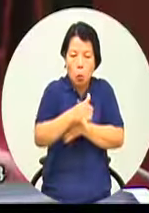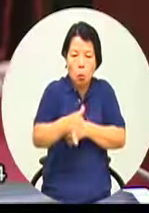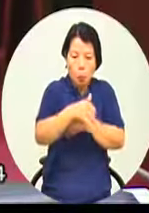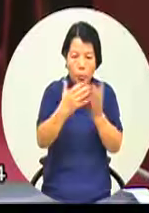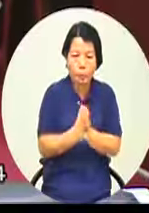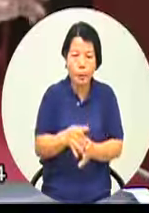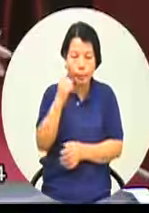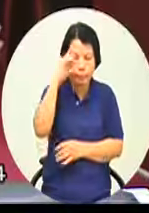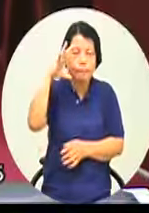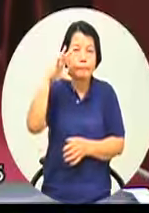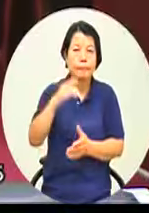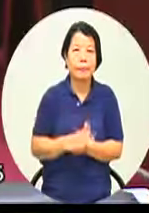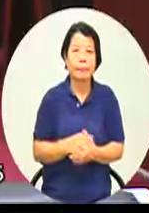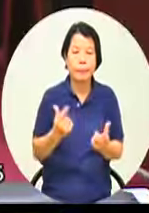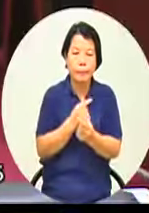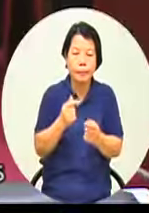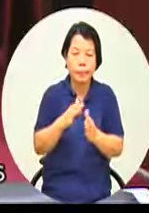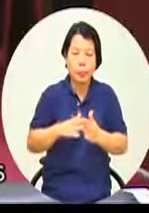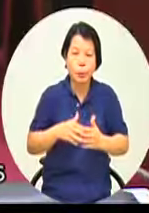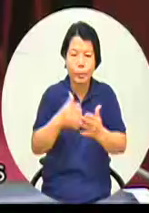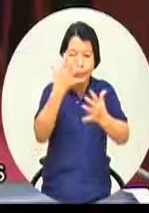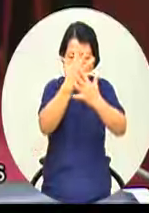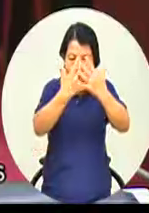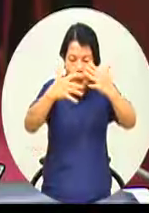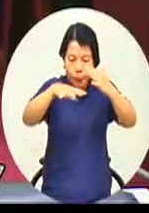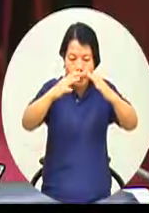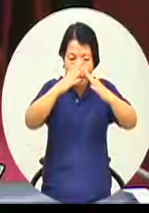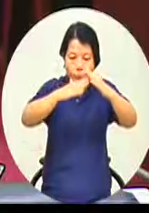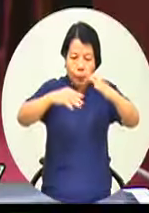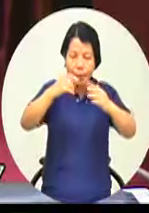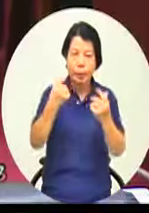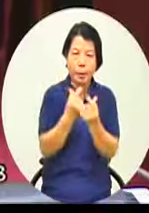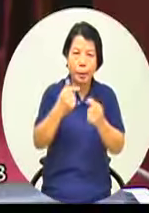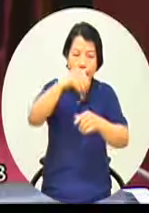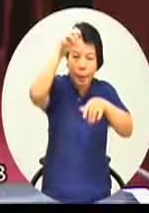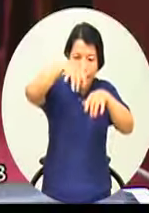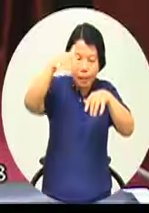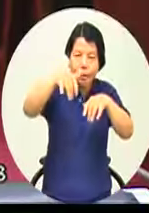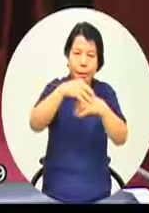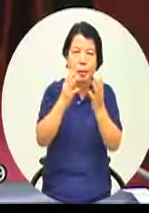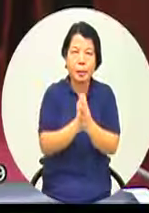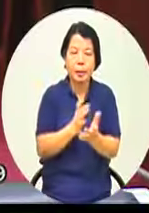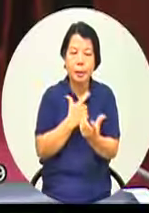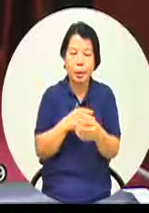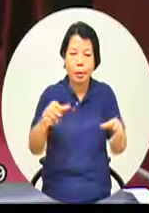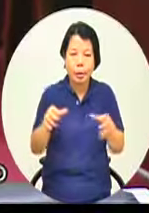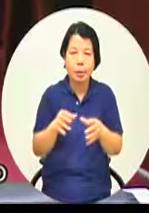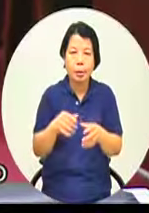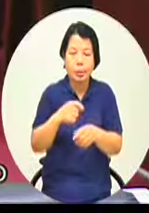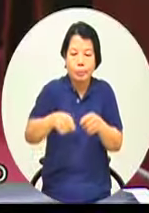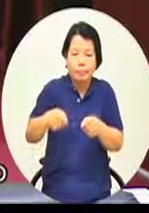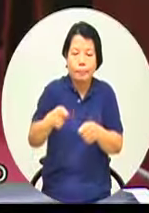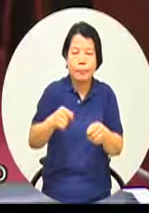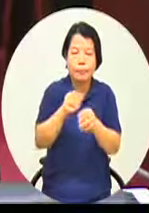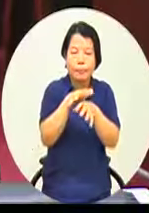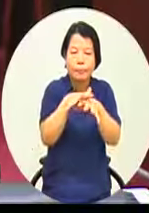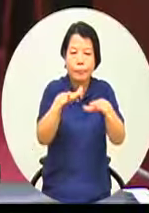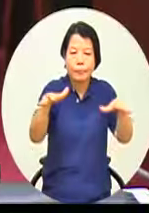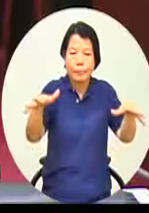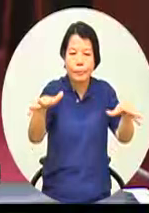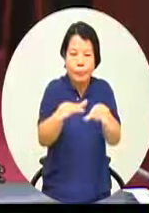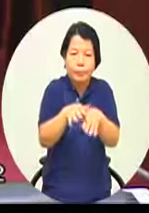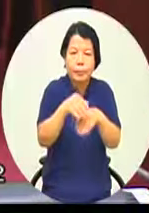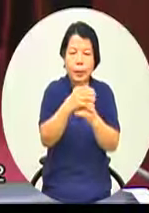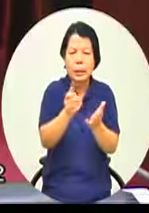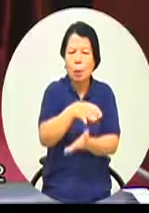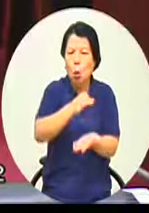样呢？伊个起一个类似一个遮雨棚，哎、欸，要落雨啊！赶快用伸缩的一个遥控方式，但这个设备啊